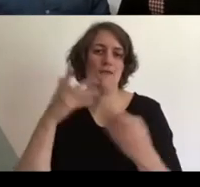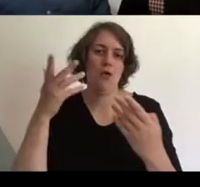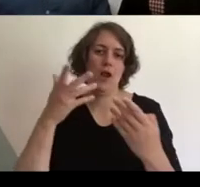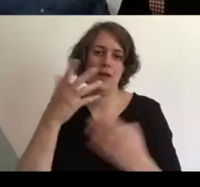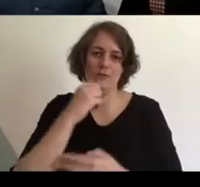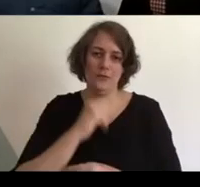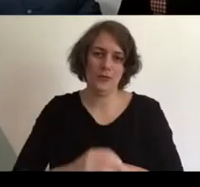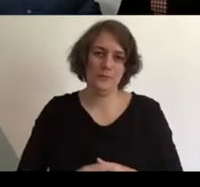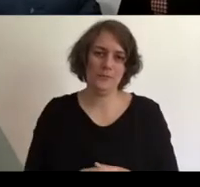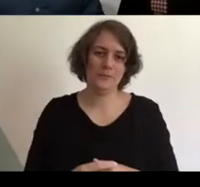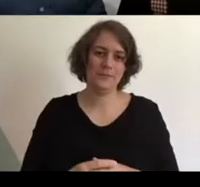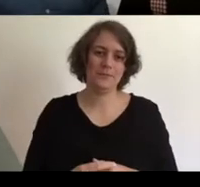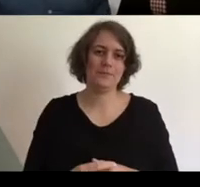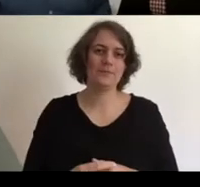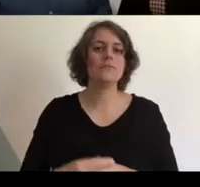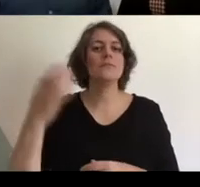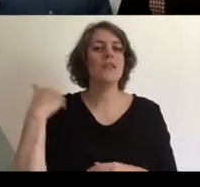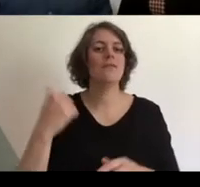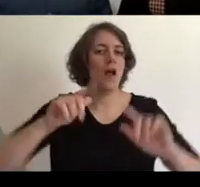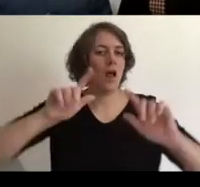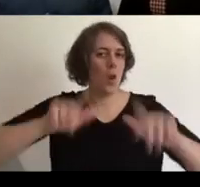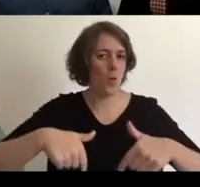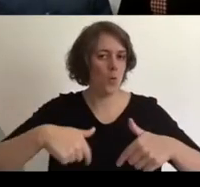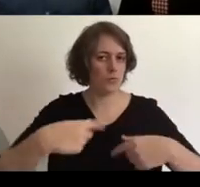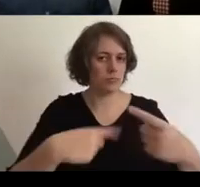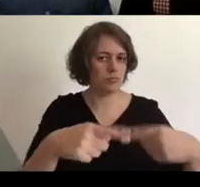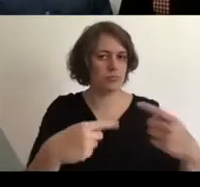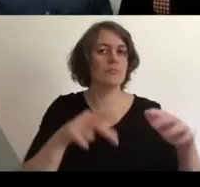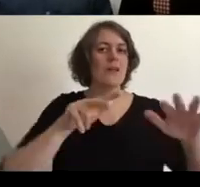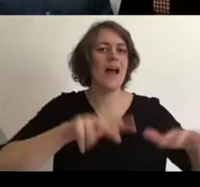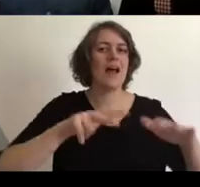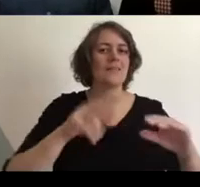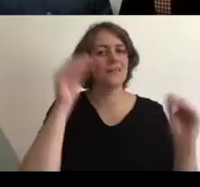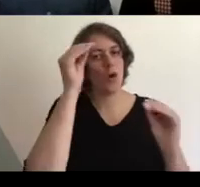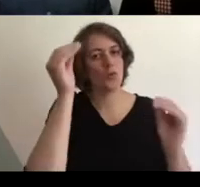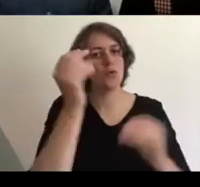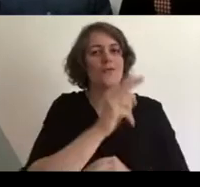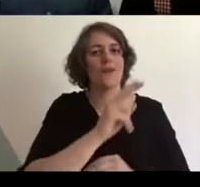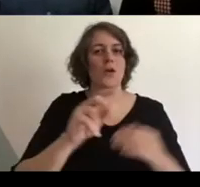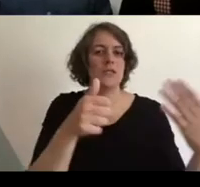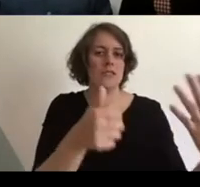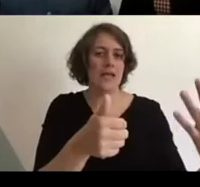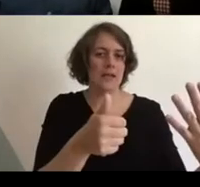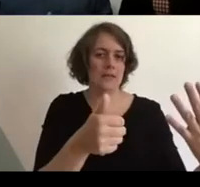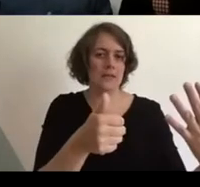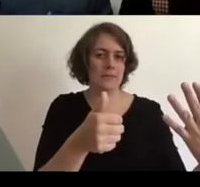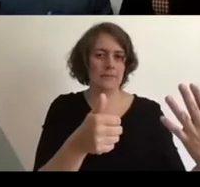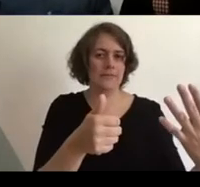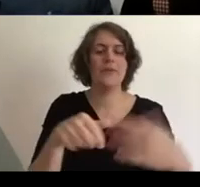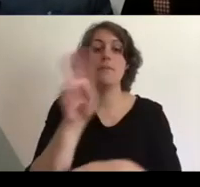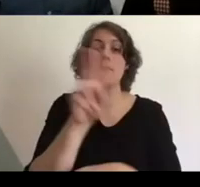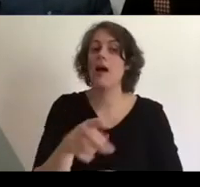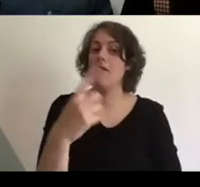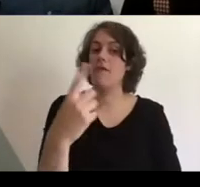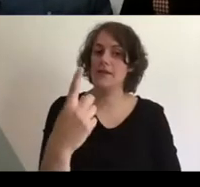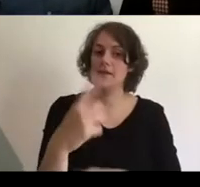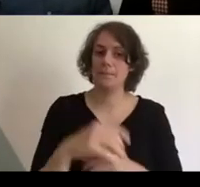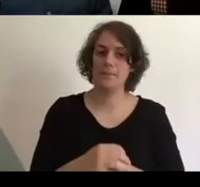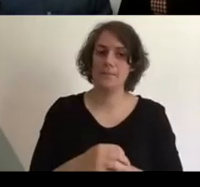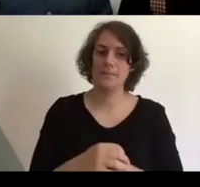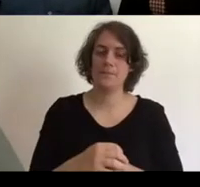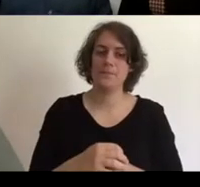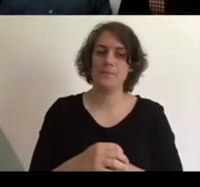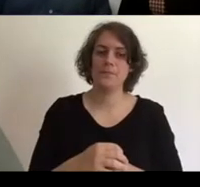Das ist in Kraft getreten am 18. August 2006. Paragraph 1. Ziel